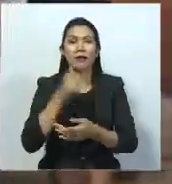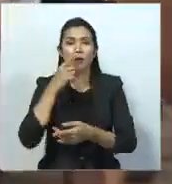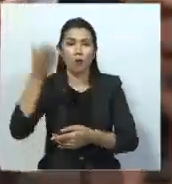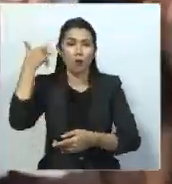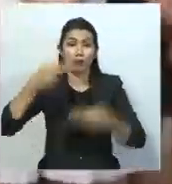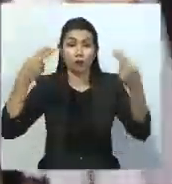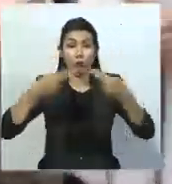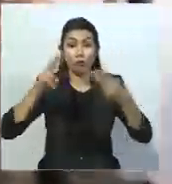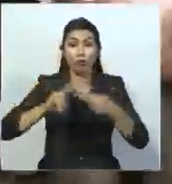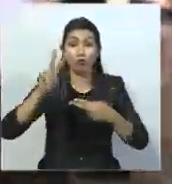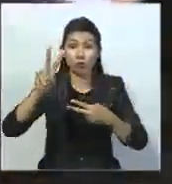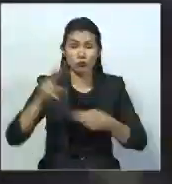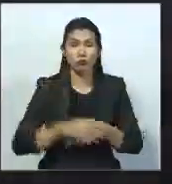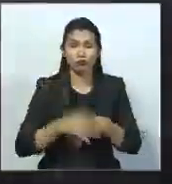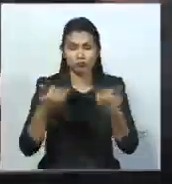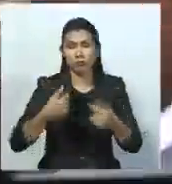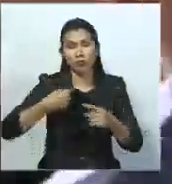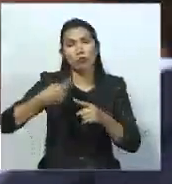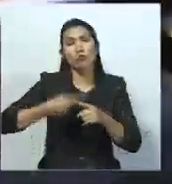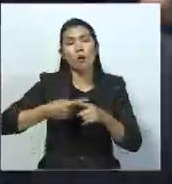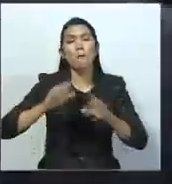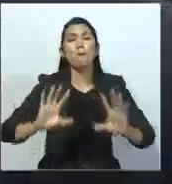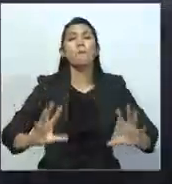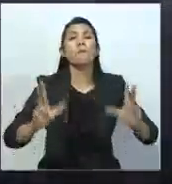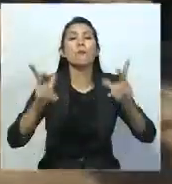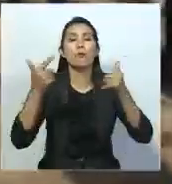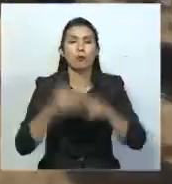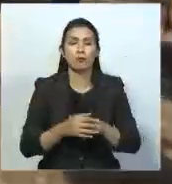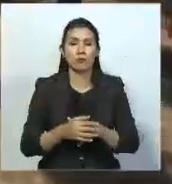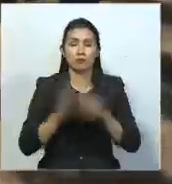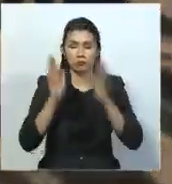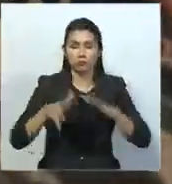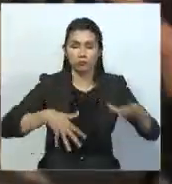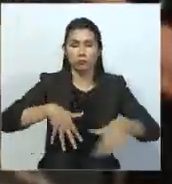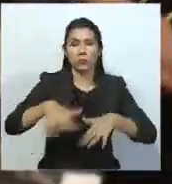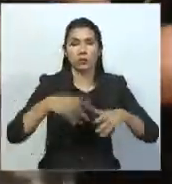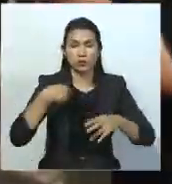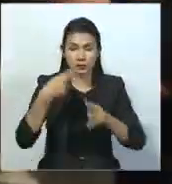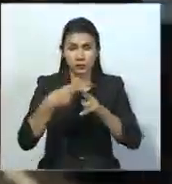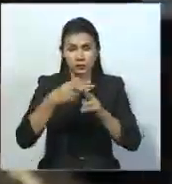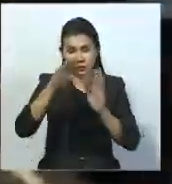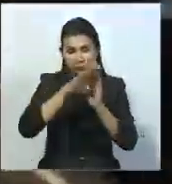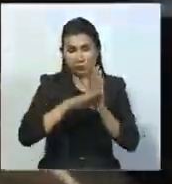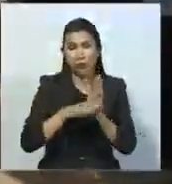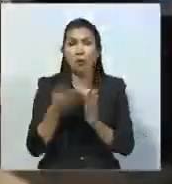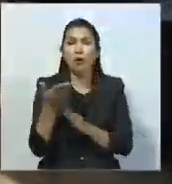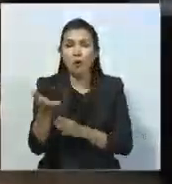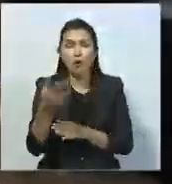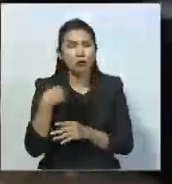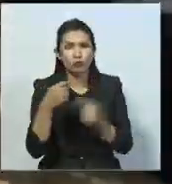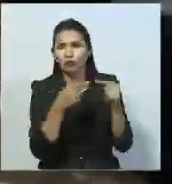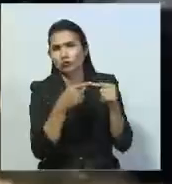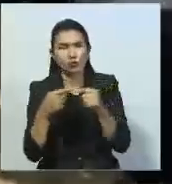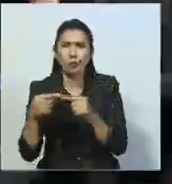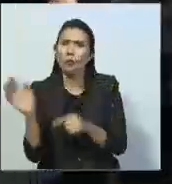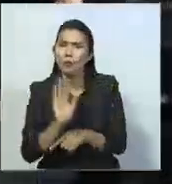ซึ่งตอนนี้ค่ะหมดสัมปทานเช่าแล้วและประชาชนได้มีการยื่นเรื่องรวบรวมรายชื่อนะคะขอให้ไม่มีการต่อสัญญ